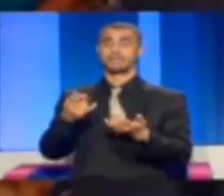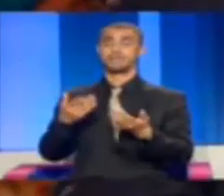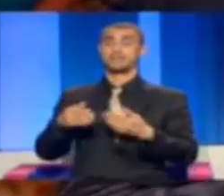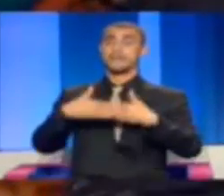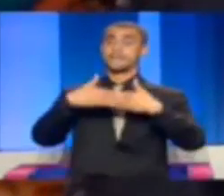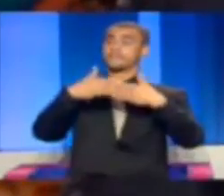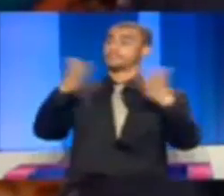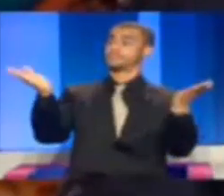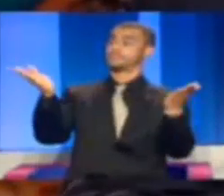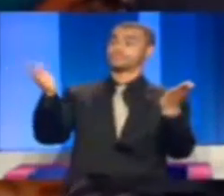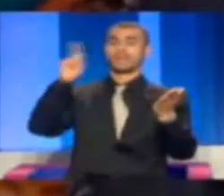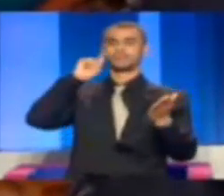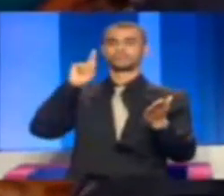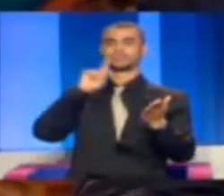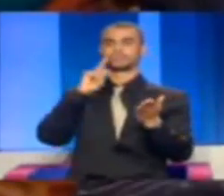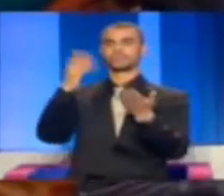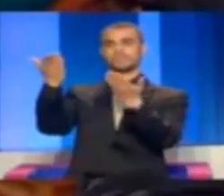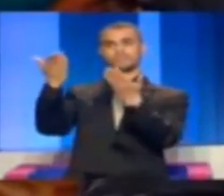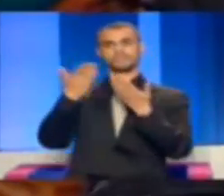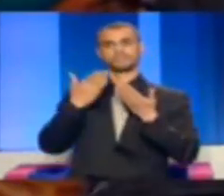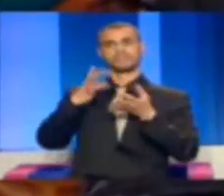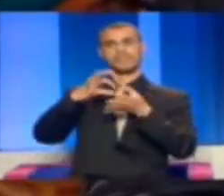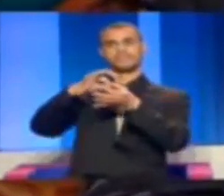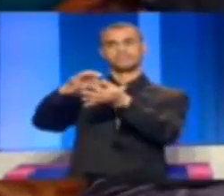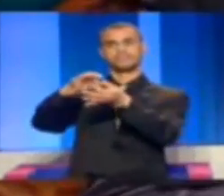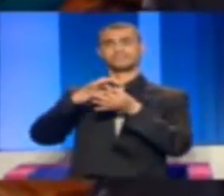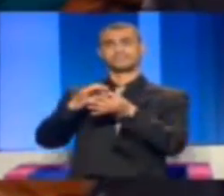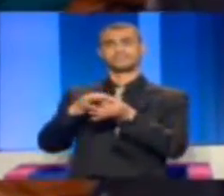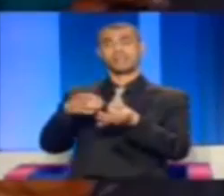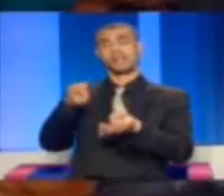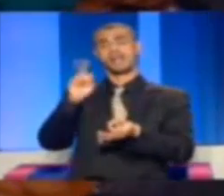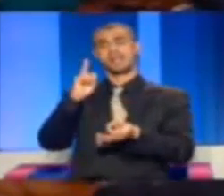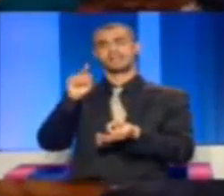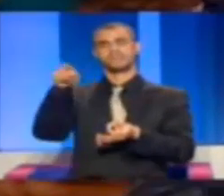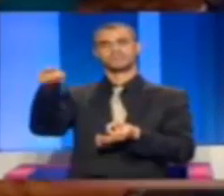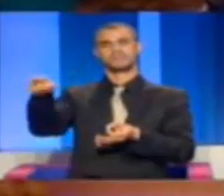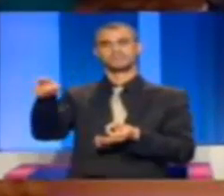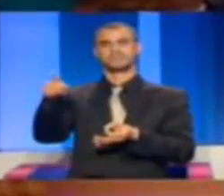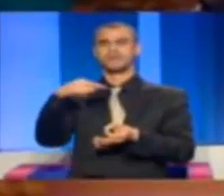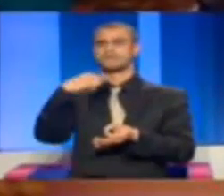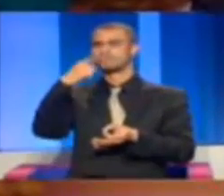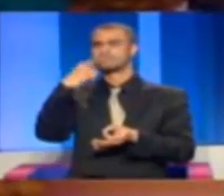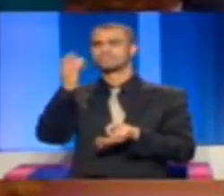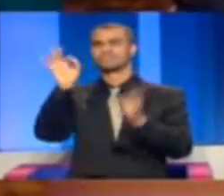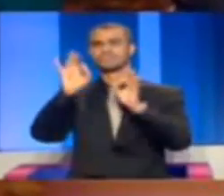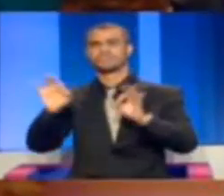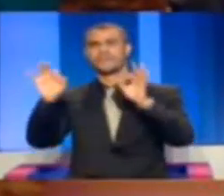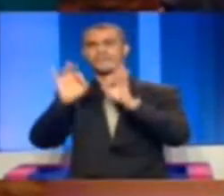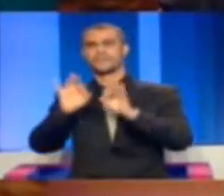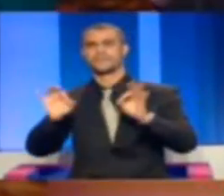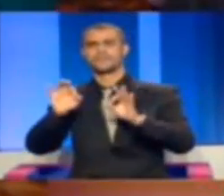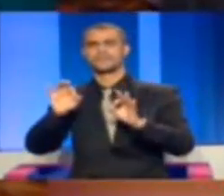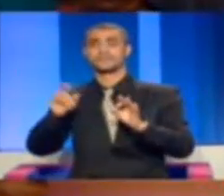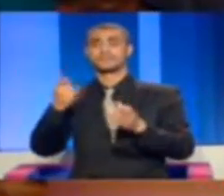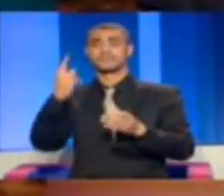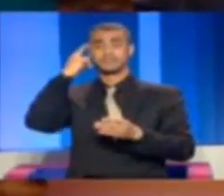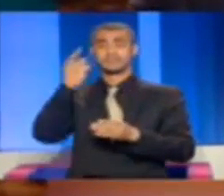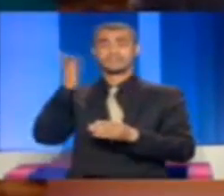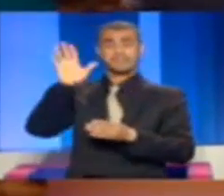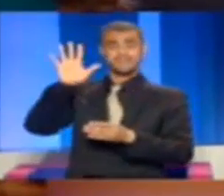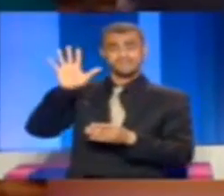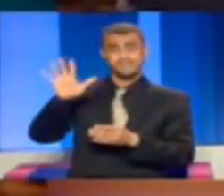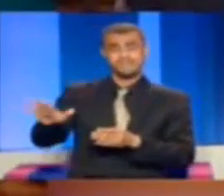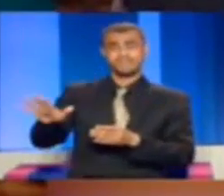شاسعة لهؤلاء الأشخاص الذين ربما انفرض عليهم ألا يتكلموا وانفرض عليهم أيضا